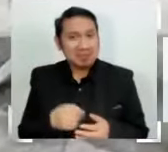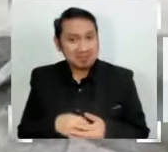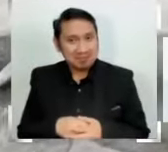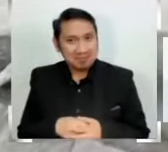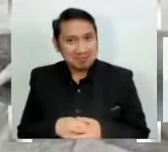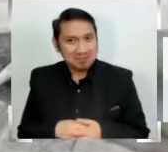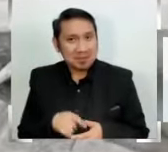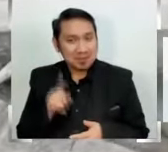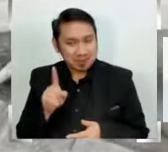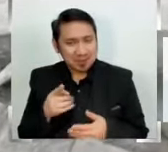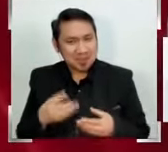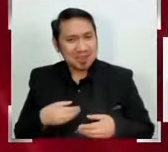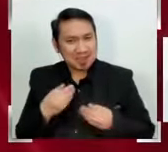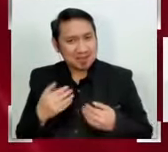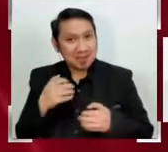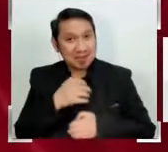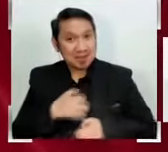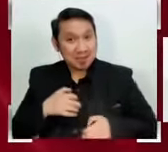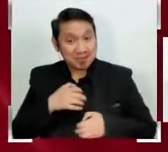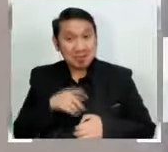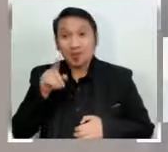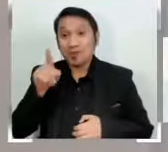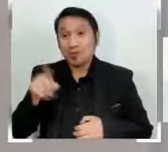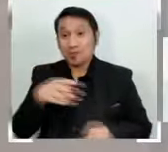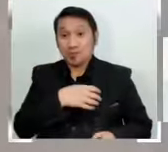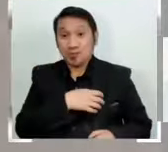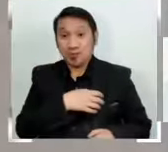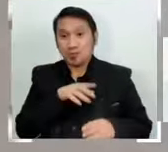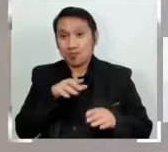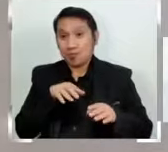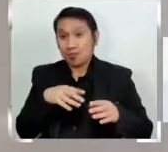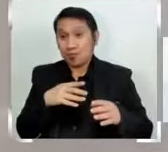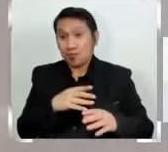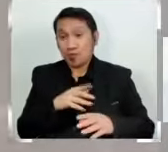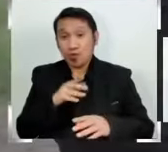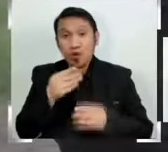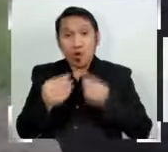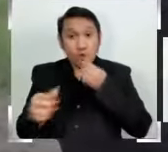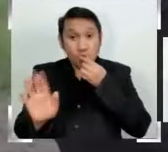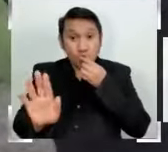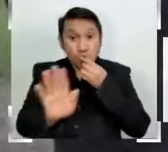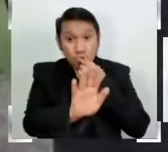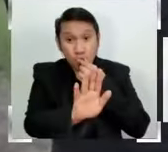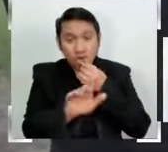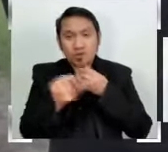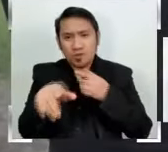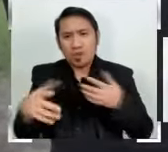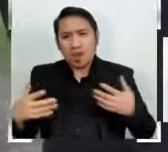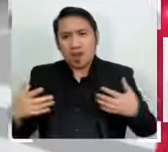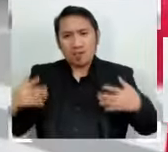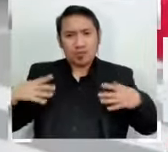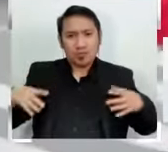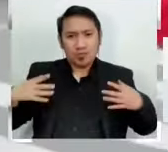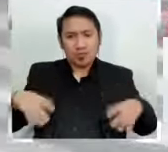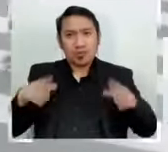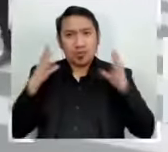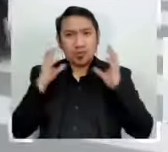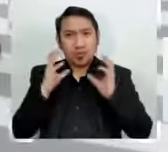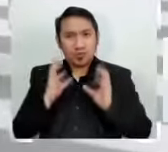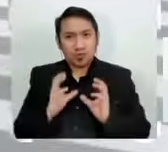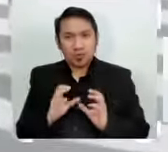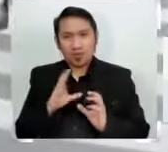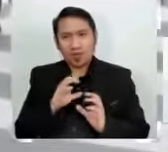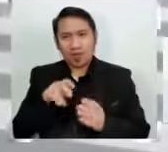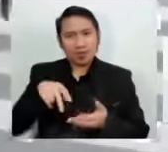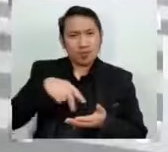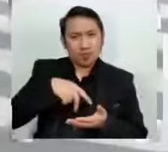dala niya. Yan po yung nakabihis Santa Claus na traffic enforcer sa Maynila. May move and groove pa siya habang ginagabayan ang mga